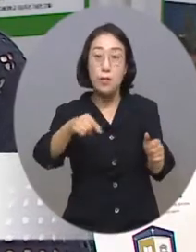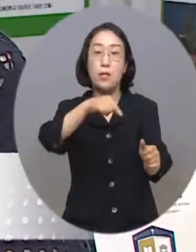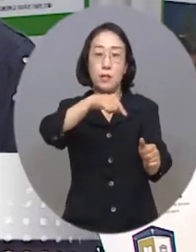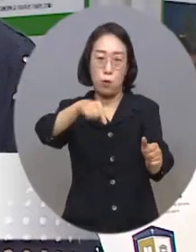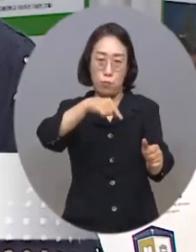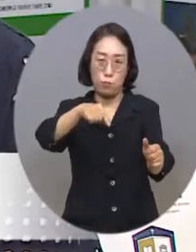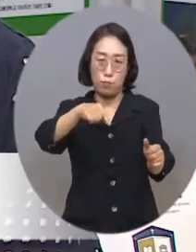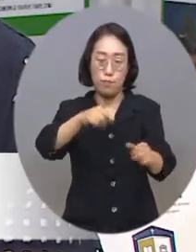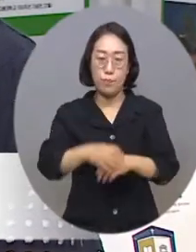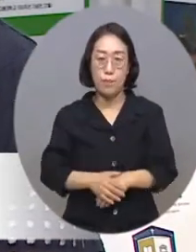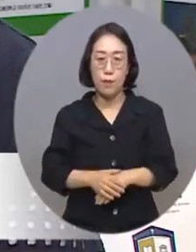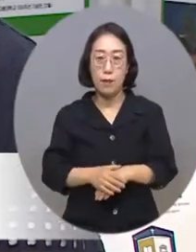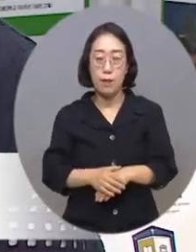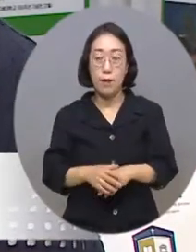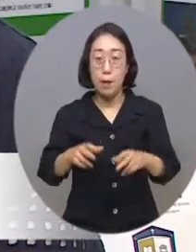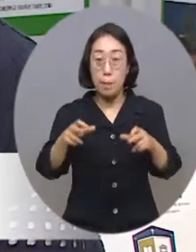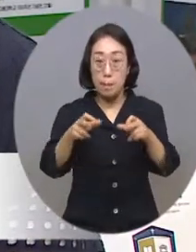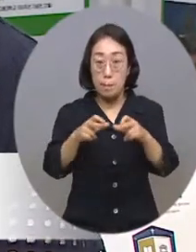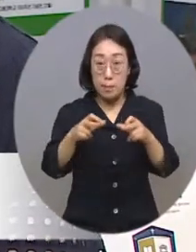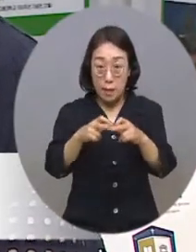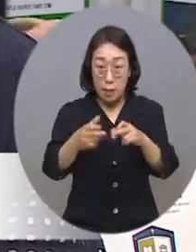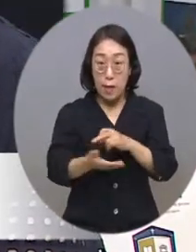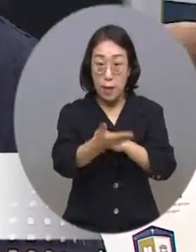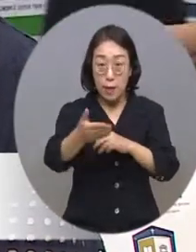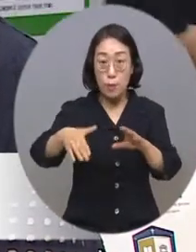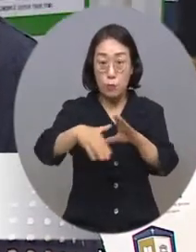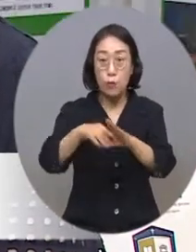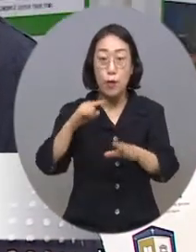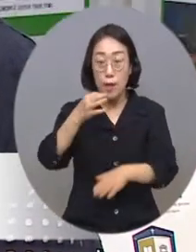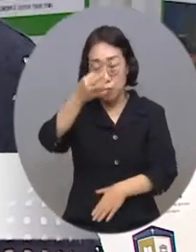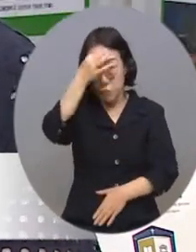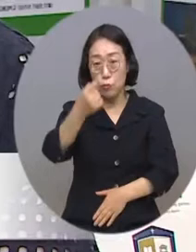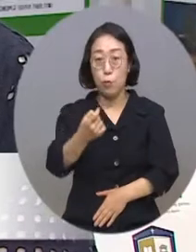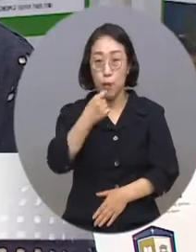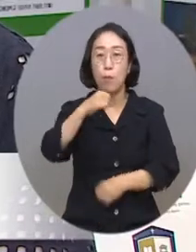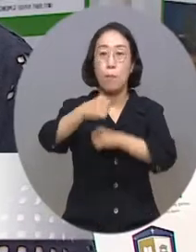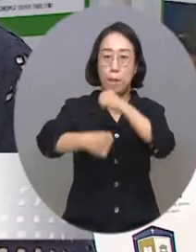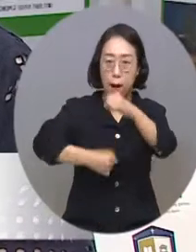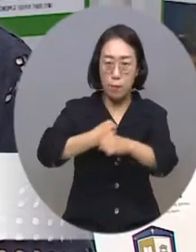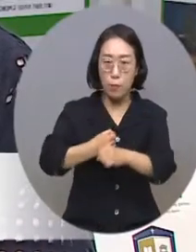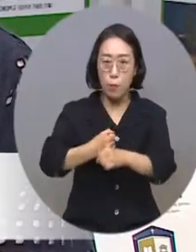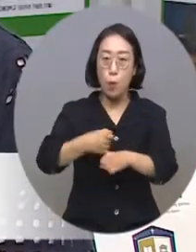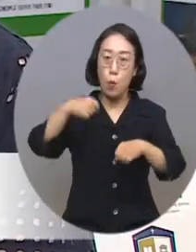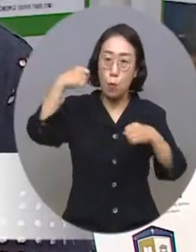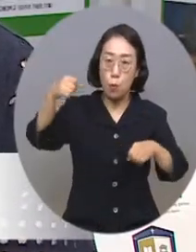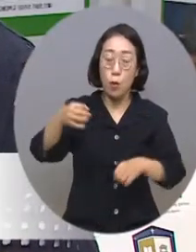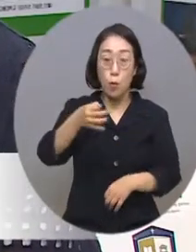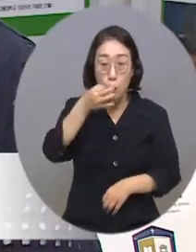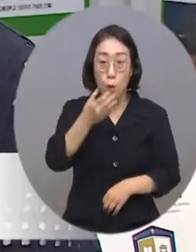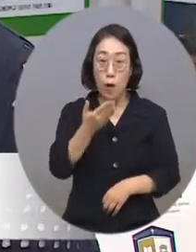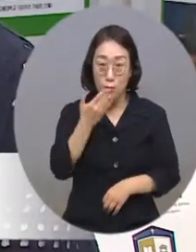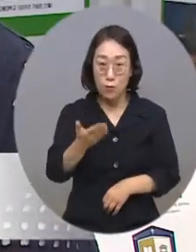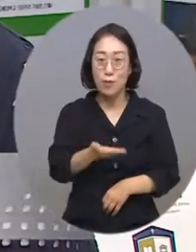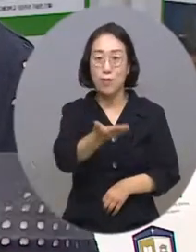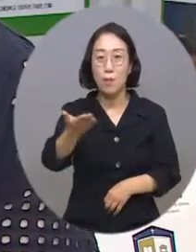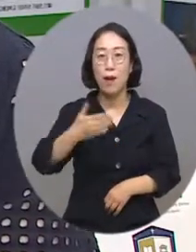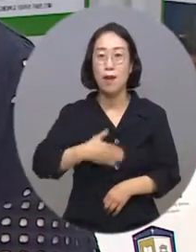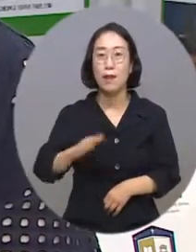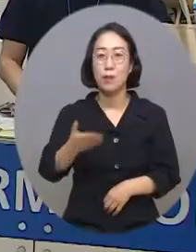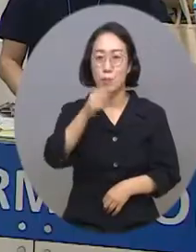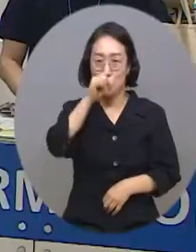있습니다. 발달장애인 문화예술 교육을 마음껏 받으실 수 있고 공연도 오실 수 있는 것을 알게 되셨으면